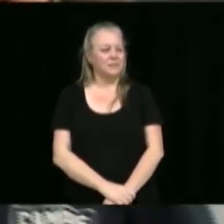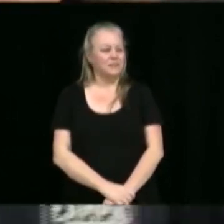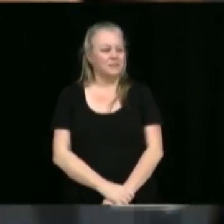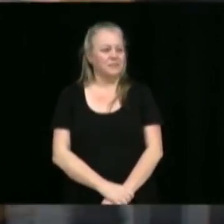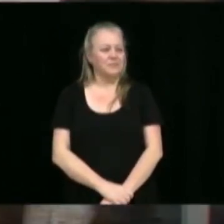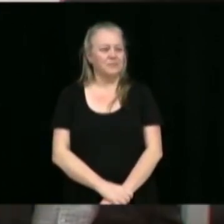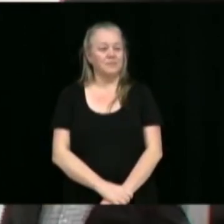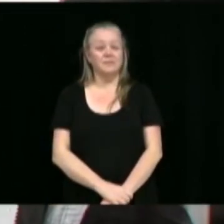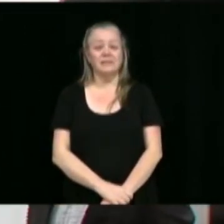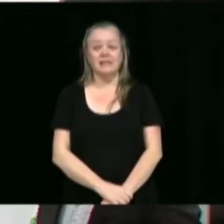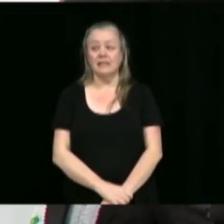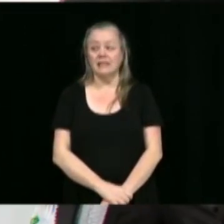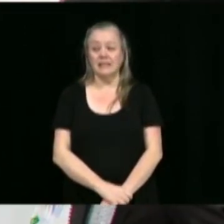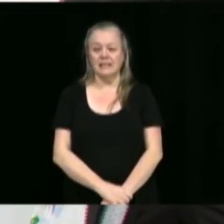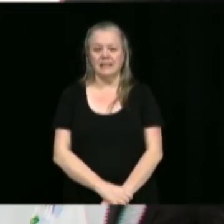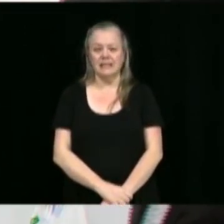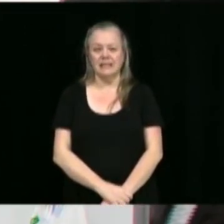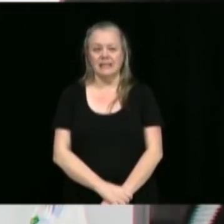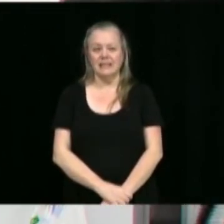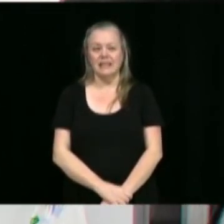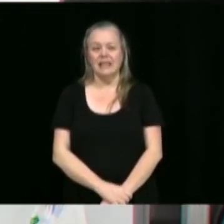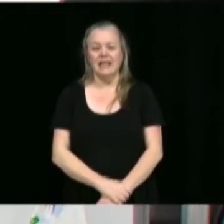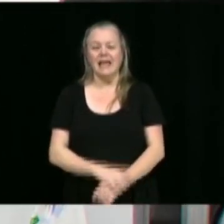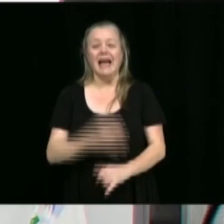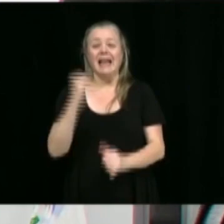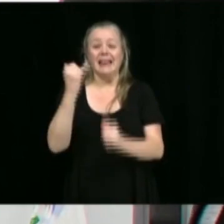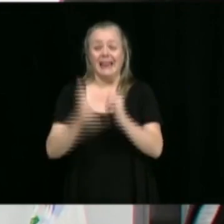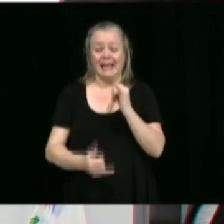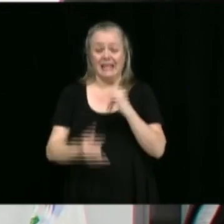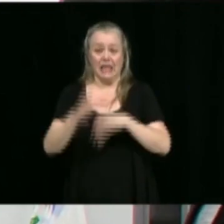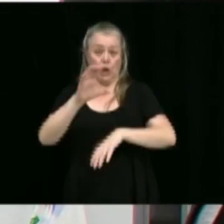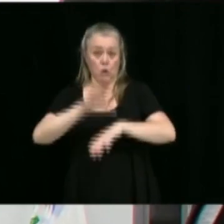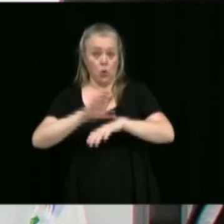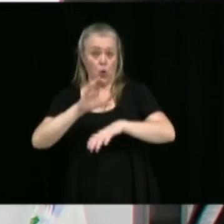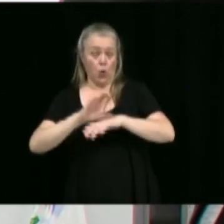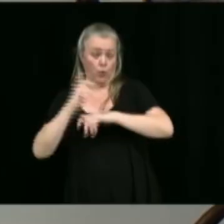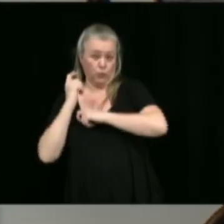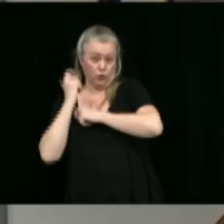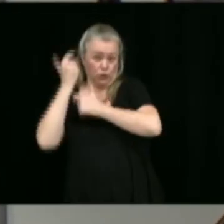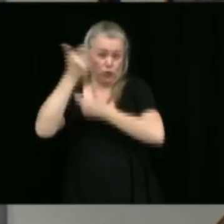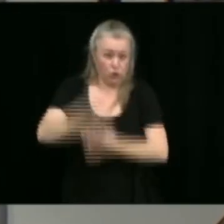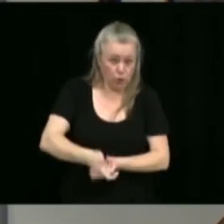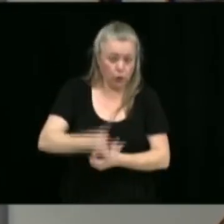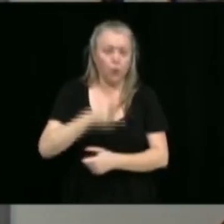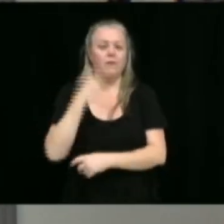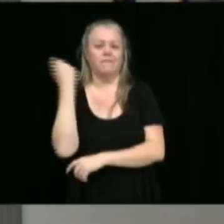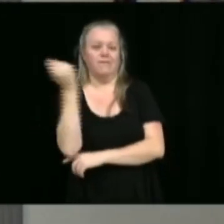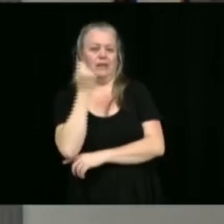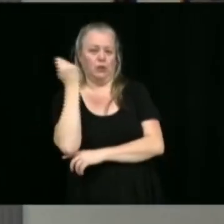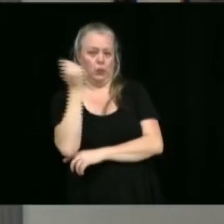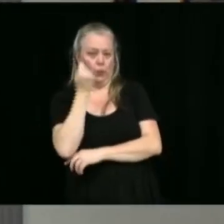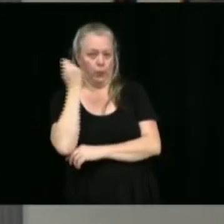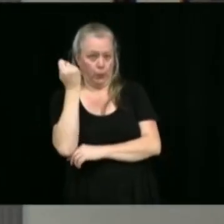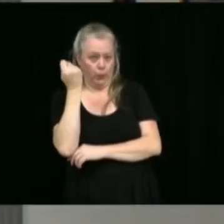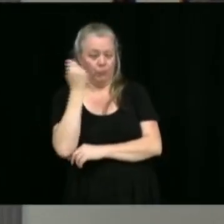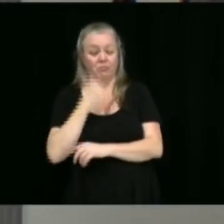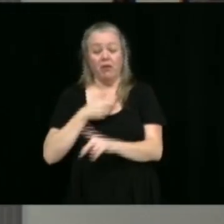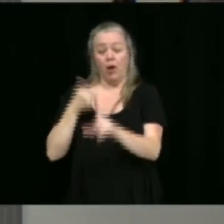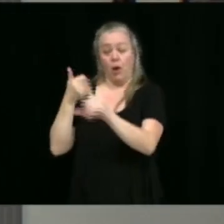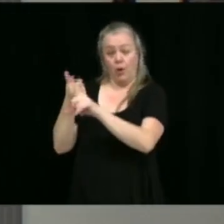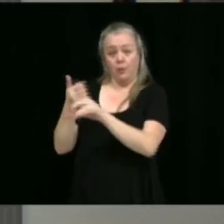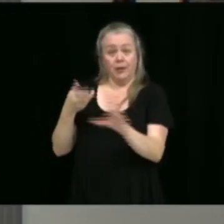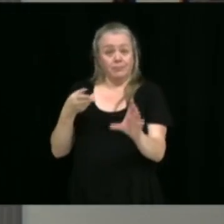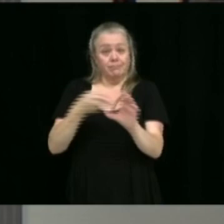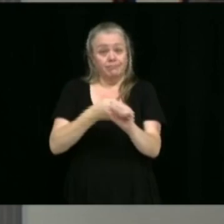Et le dernier, mais non le moindre, le club de judo Vito, pour sa, pour sa participation au programme Sport inclusif